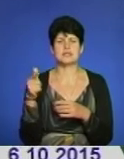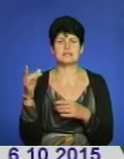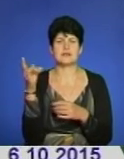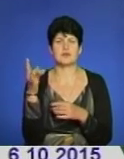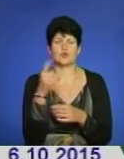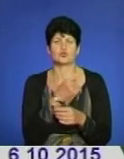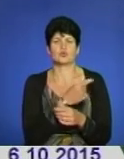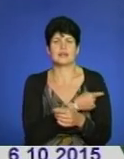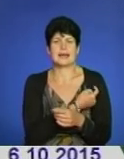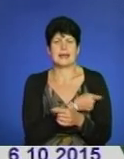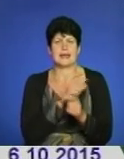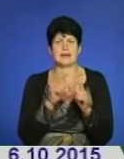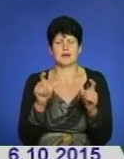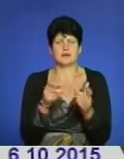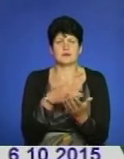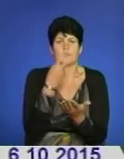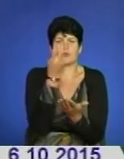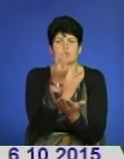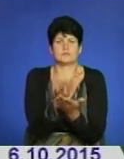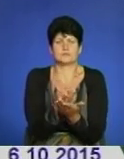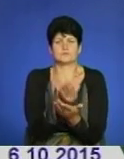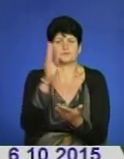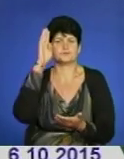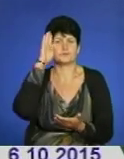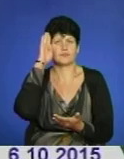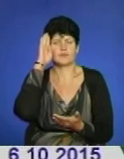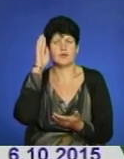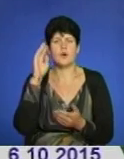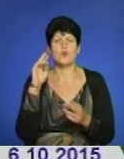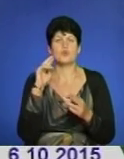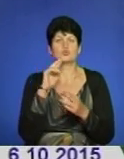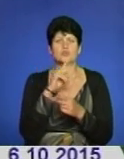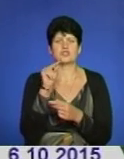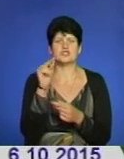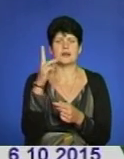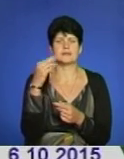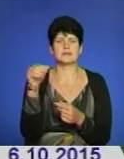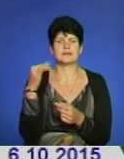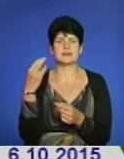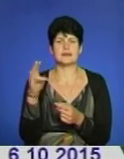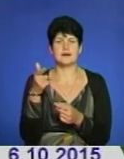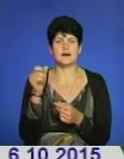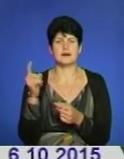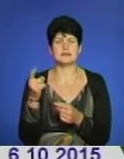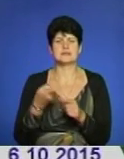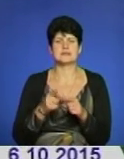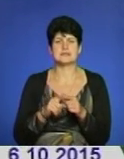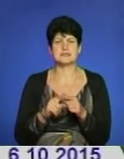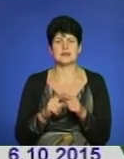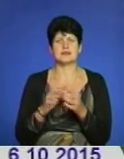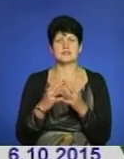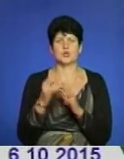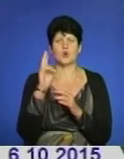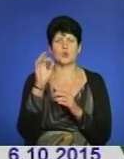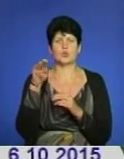районної клінічної лікарні шпиталізовано чоловіка з діагнозом отруєння чадним газом. Це мешканець села Котівка Гусятинського